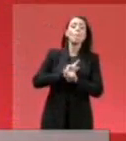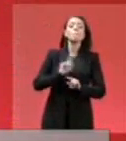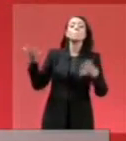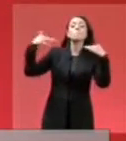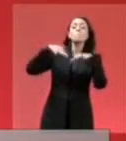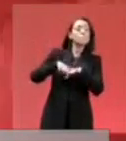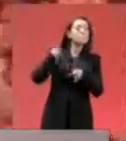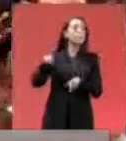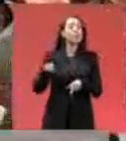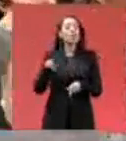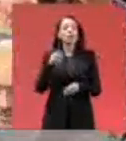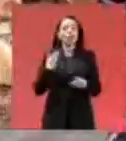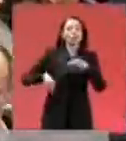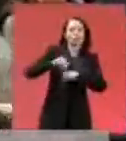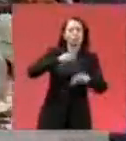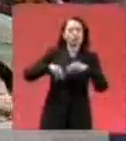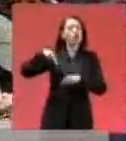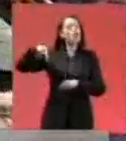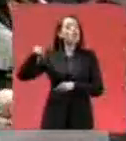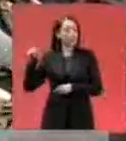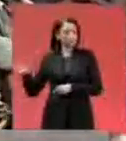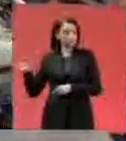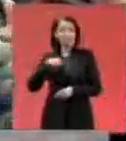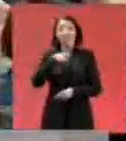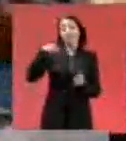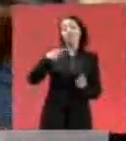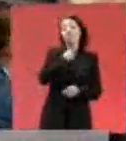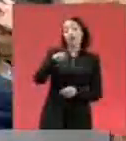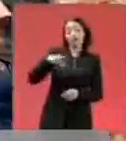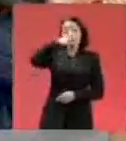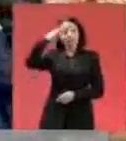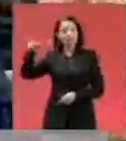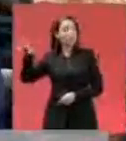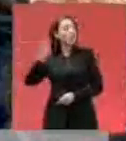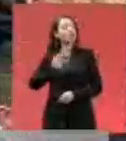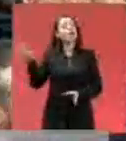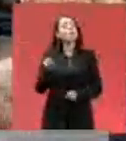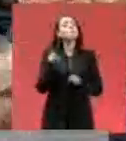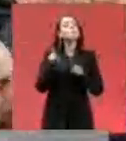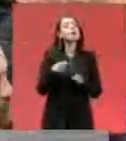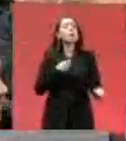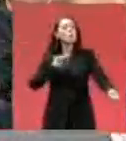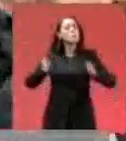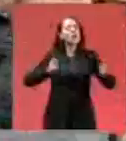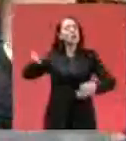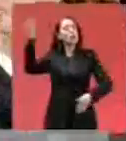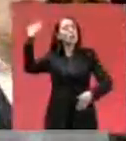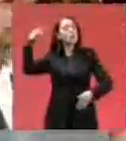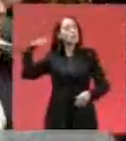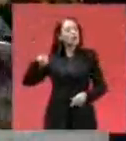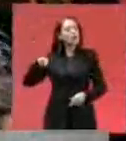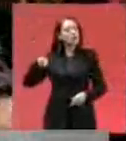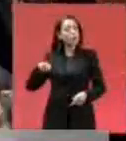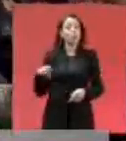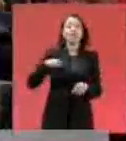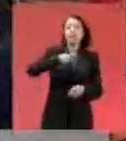στο άθλιο σκάνδαλο της Νοβάρτης. Ζητάνε την ήττα του ΣΥΡΙΖΑ για να βάλουν στο αρχείο το μεγάλο πάρτι που έγινε στο Κελπνό. Ζητάνε